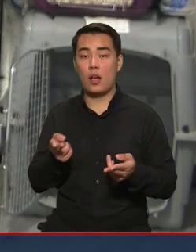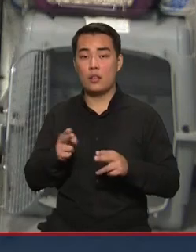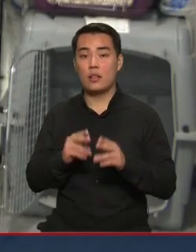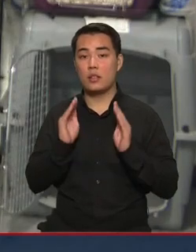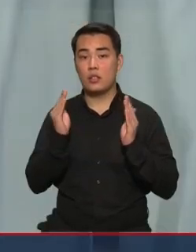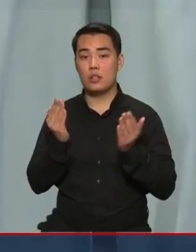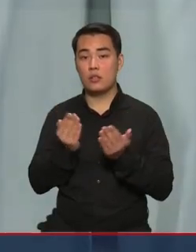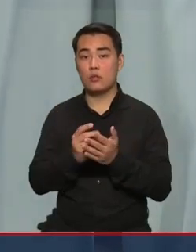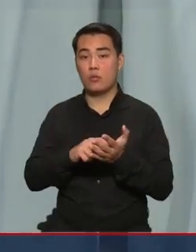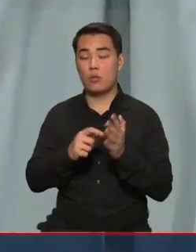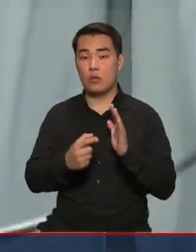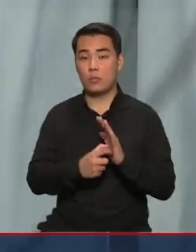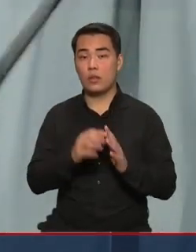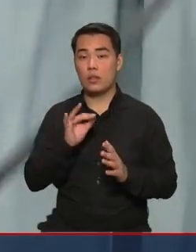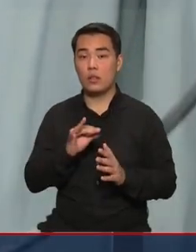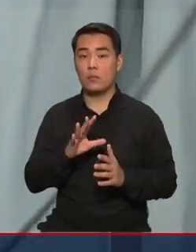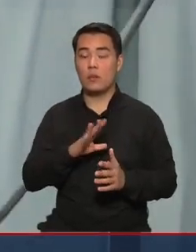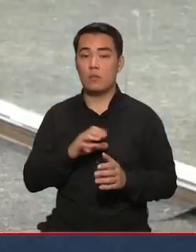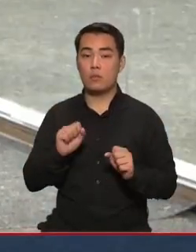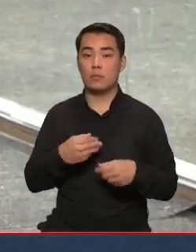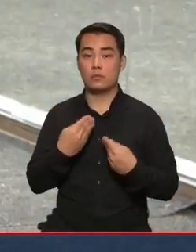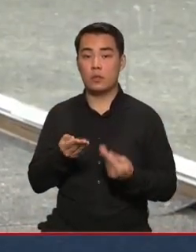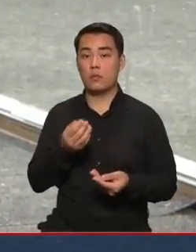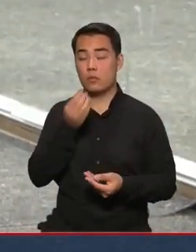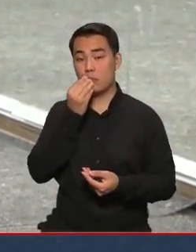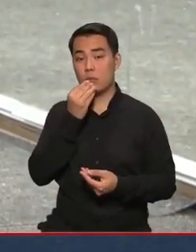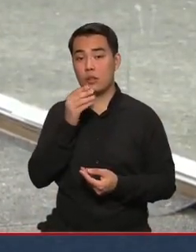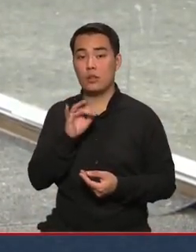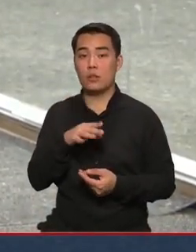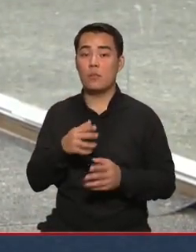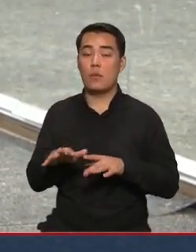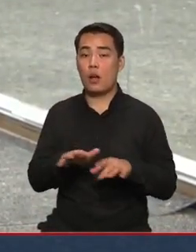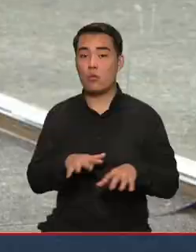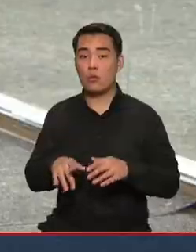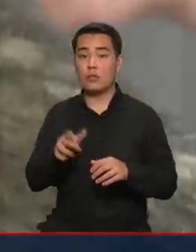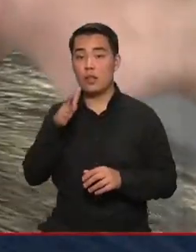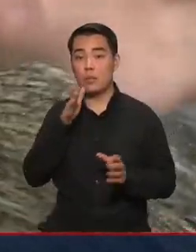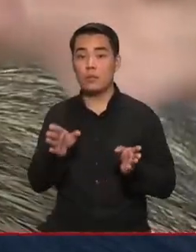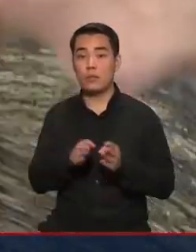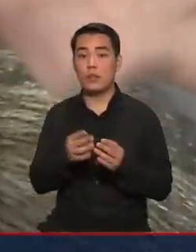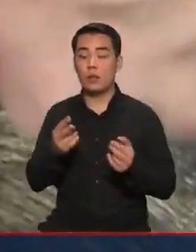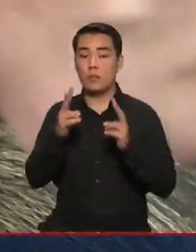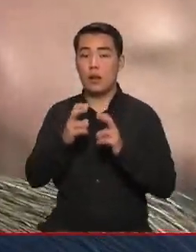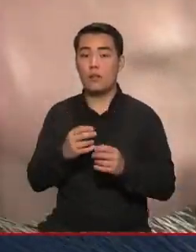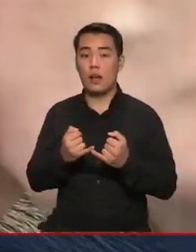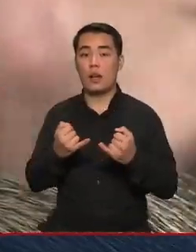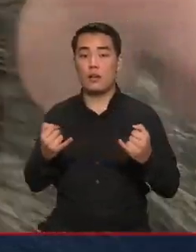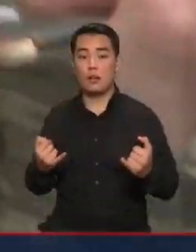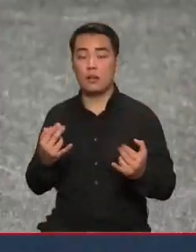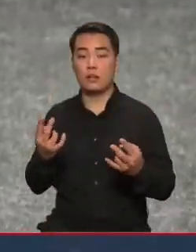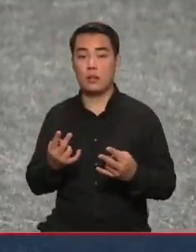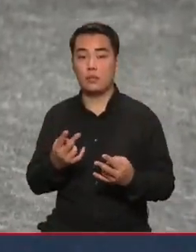изолированной от шума комнате и на всякий случай дать вкусняшек. На прогулке же с собакой следует проверить заранее карабины и